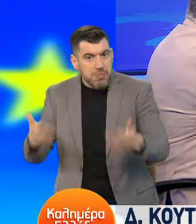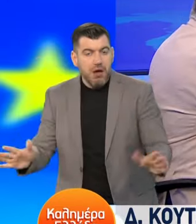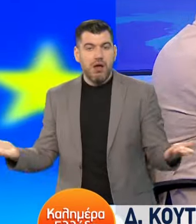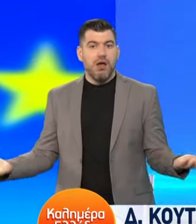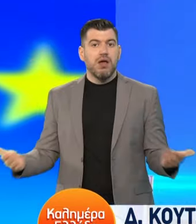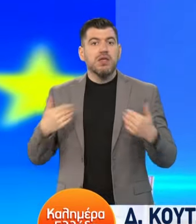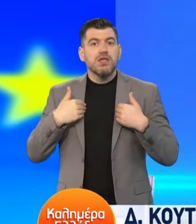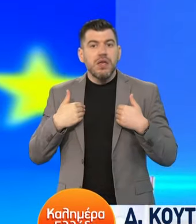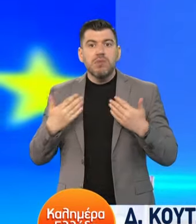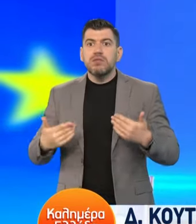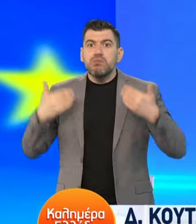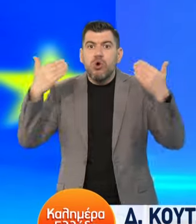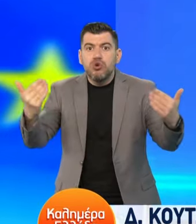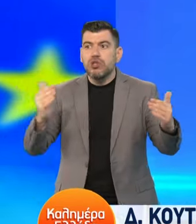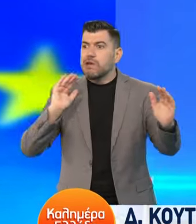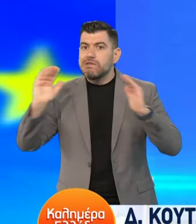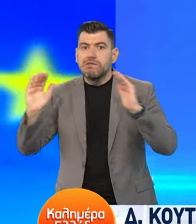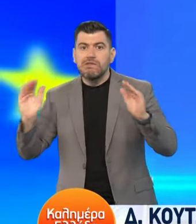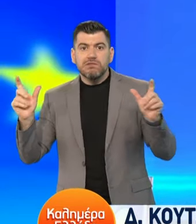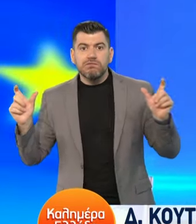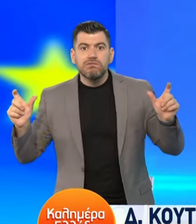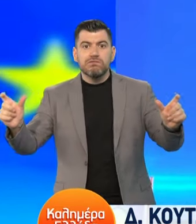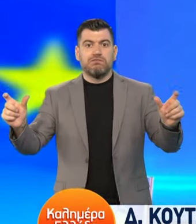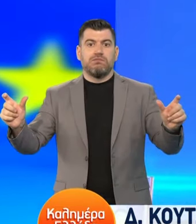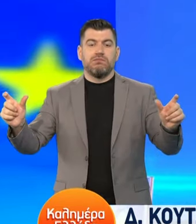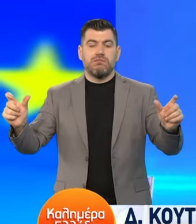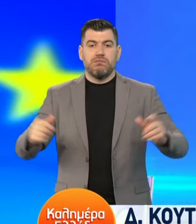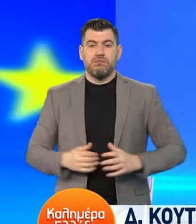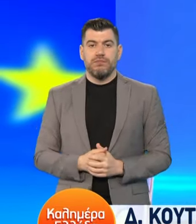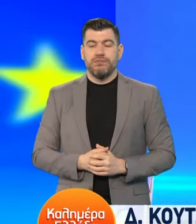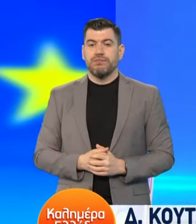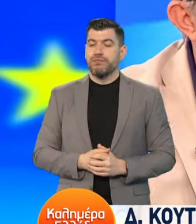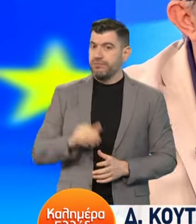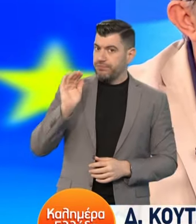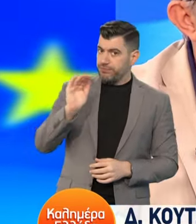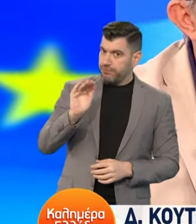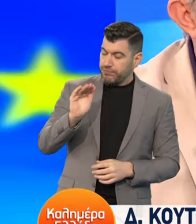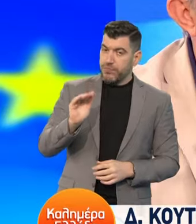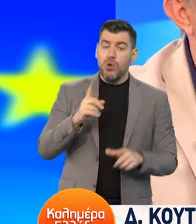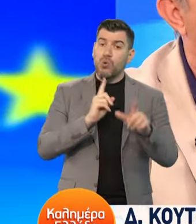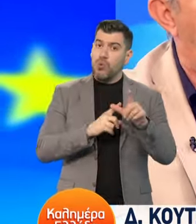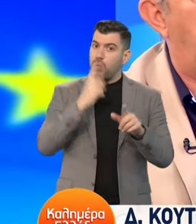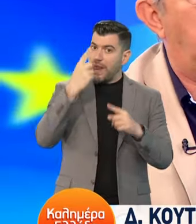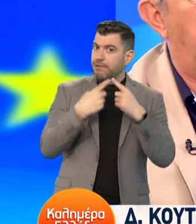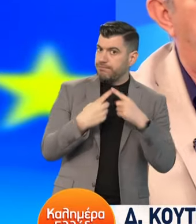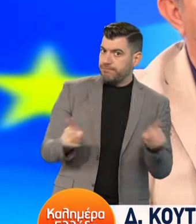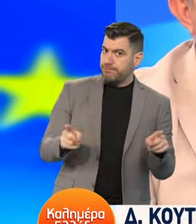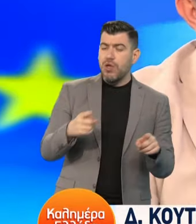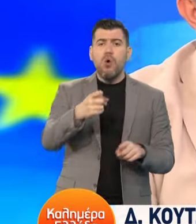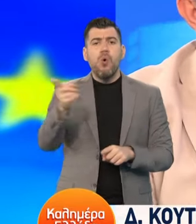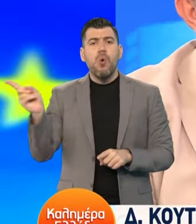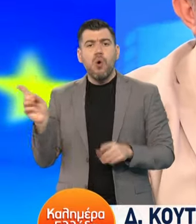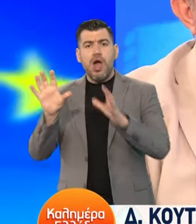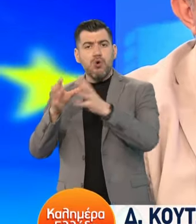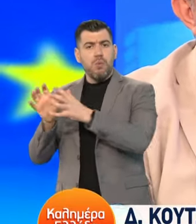του πληστηριάσουν το σπίτι, τα κοράκια και όλα αυτά τα ζητήματα. Υπάρχει ένα στοιχείο διαφοροποίησης για το ΚΚΕ. Ενώ τα υπόλοιπα, σχεδόν όλα τα